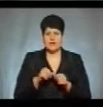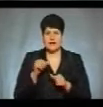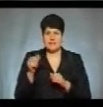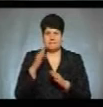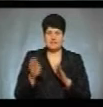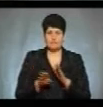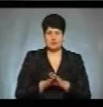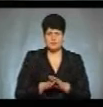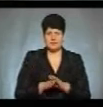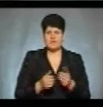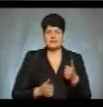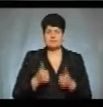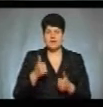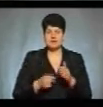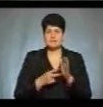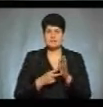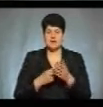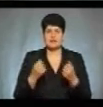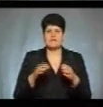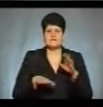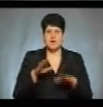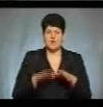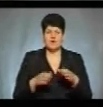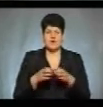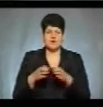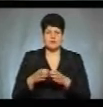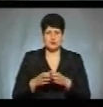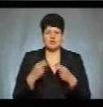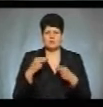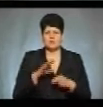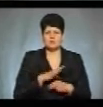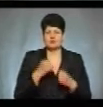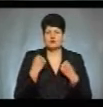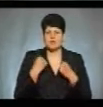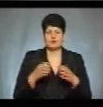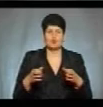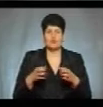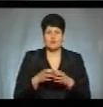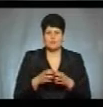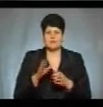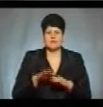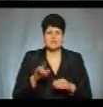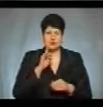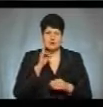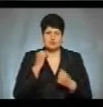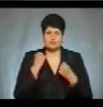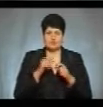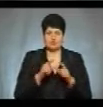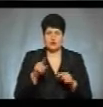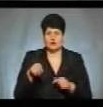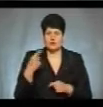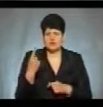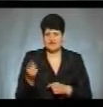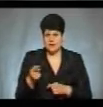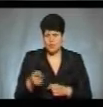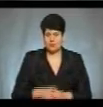Підволочиського. Змагалися у 7 вагових категоріях. Чемпіонат пройшов у спортивному комплексі дитячо-юнацької спортивної школи номер 1 в Тернополі.